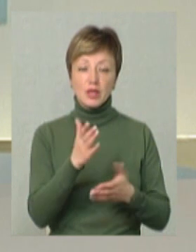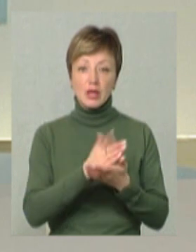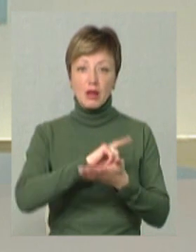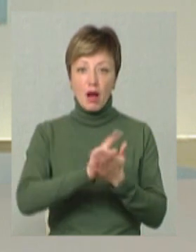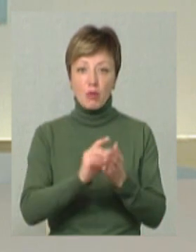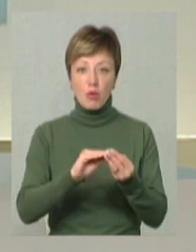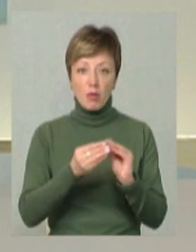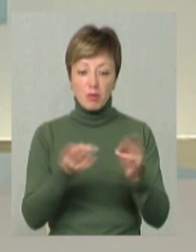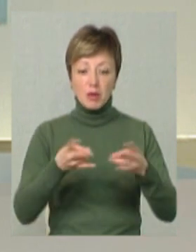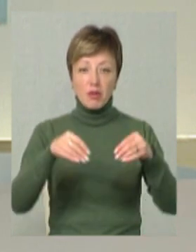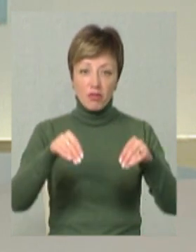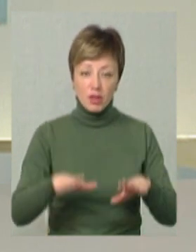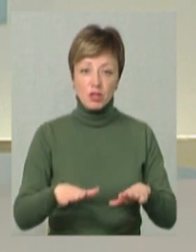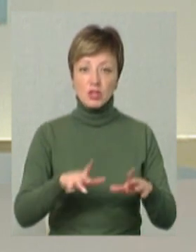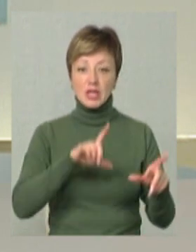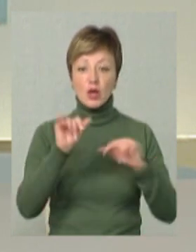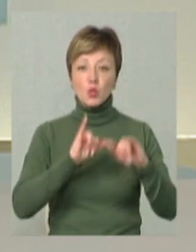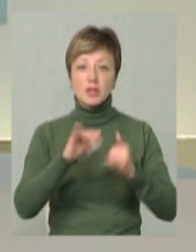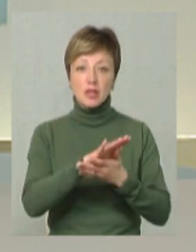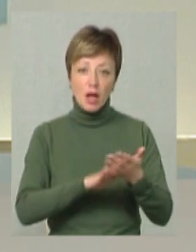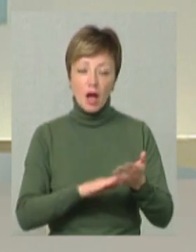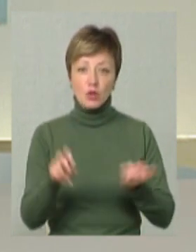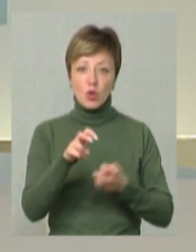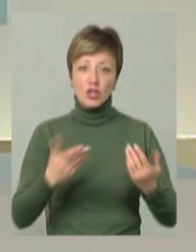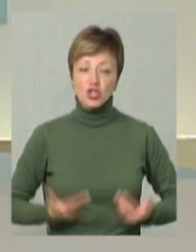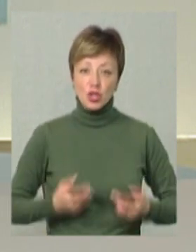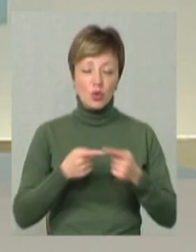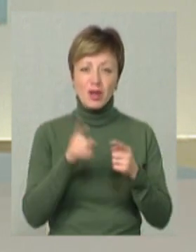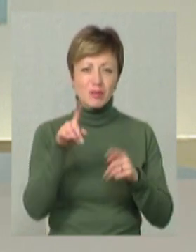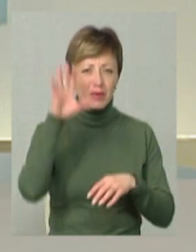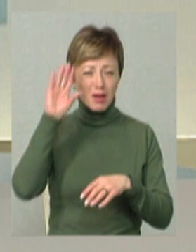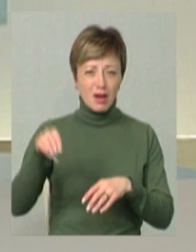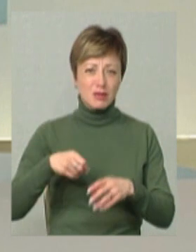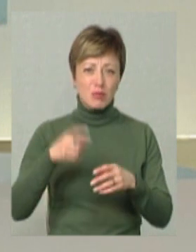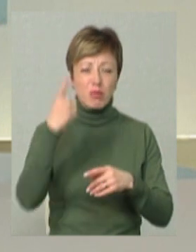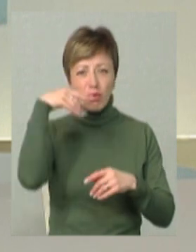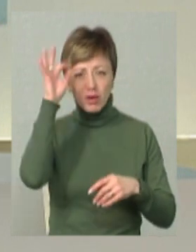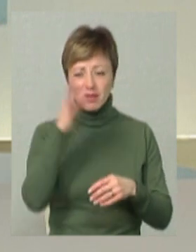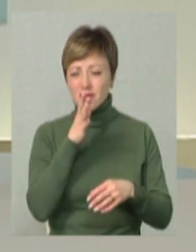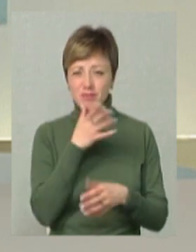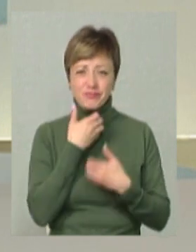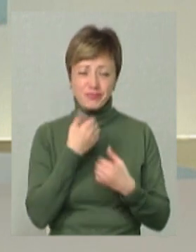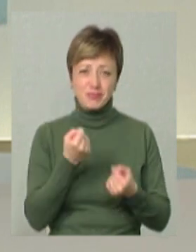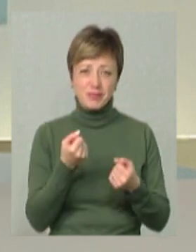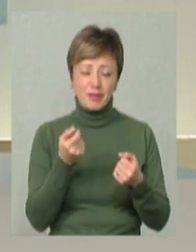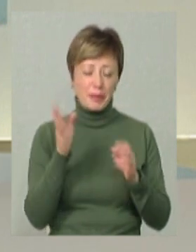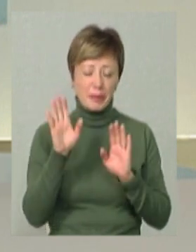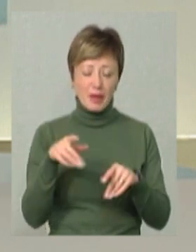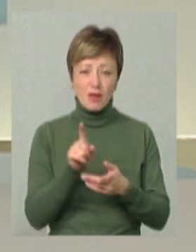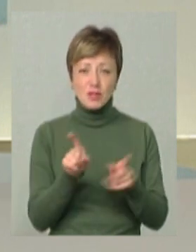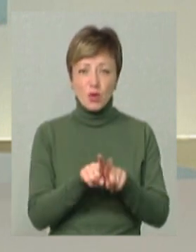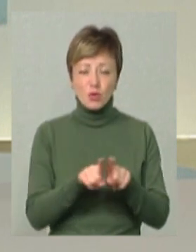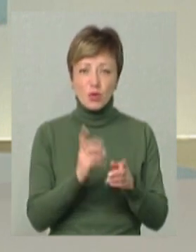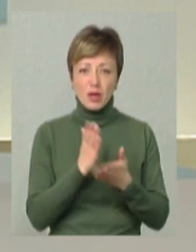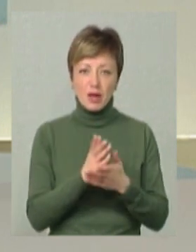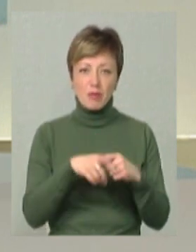нагальні проблеми, які треба вирішити, їхати кудись далі чи шукати житло, і їм не до того, щоб йти в поліцію, вони розуміють, що все одно є